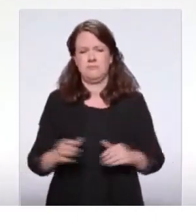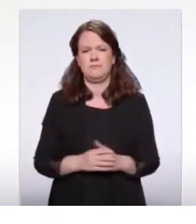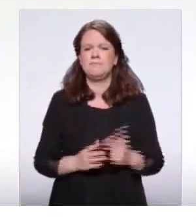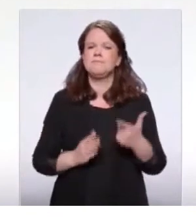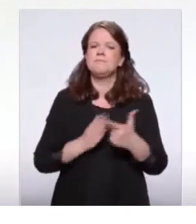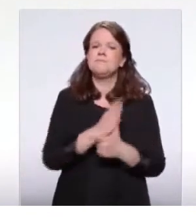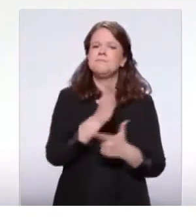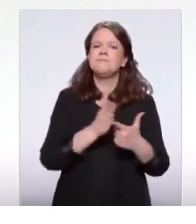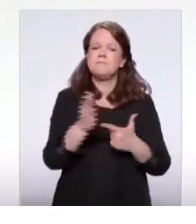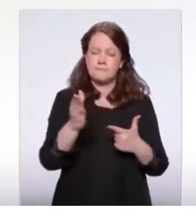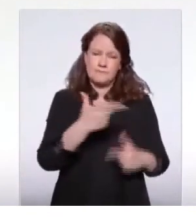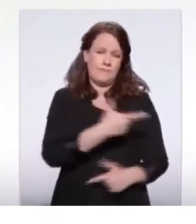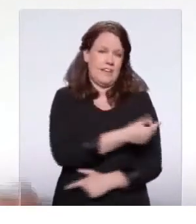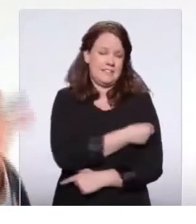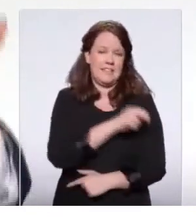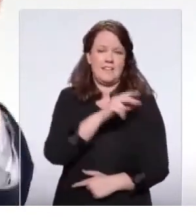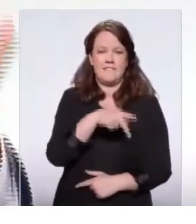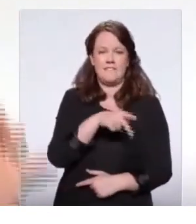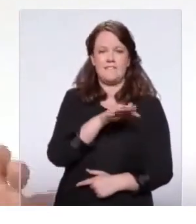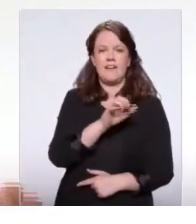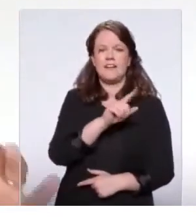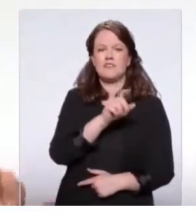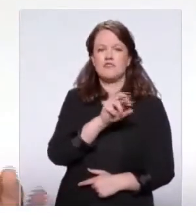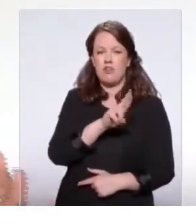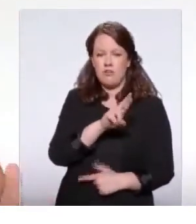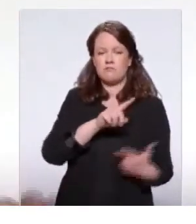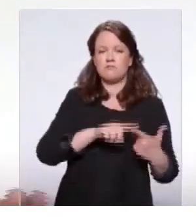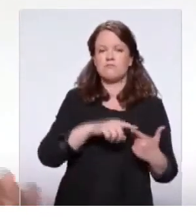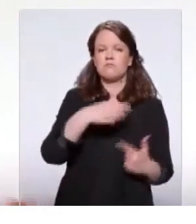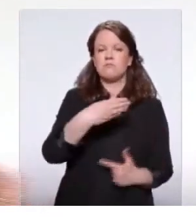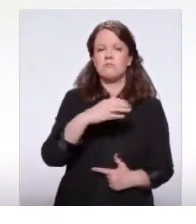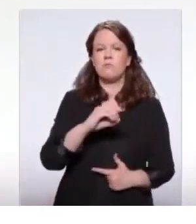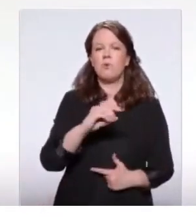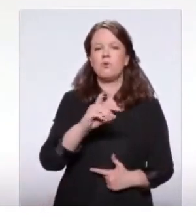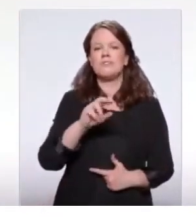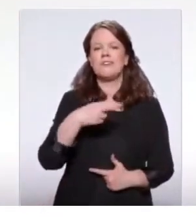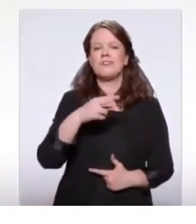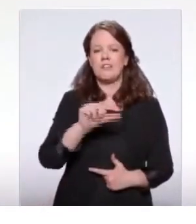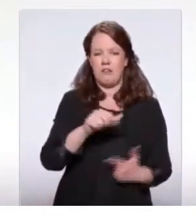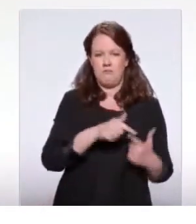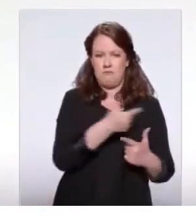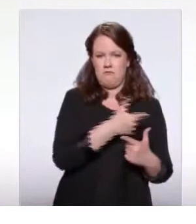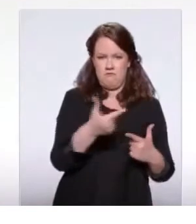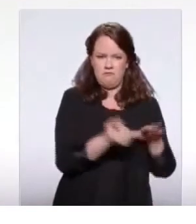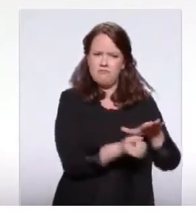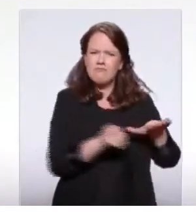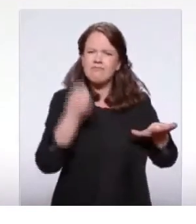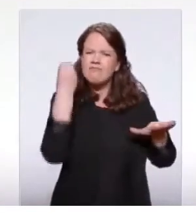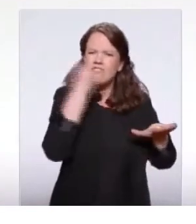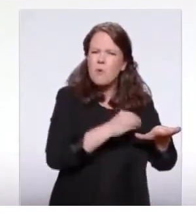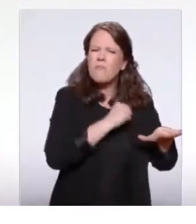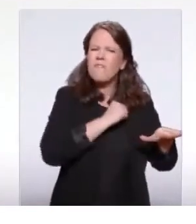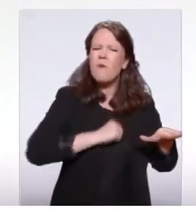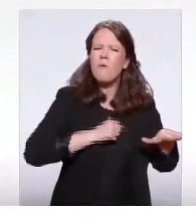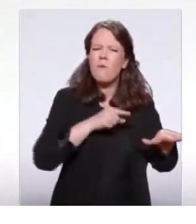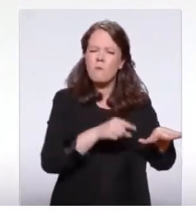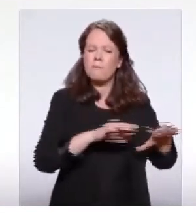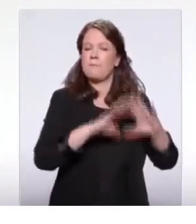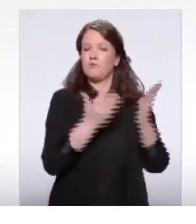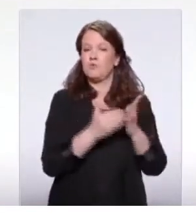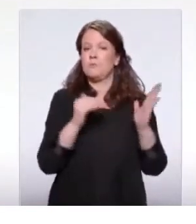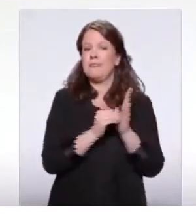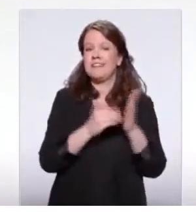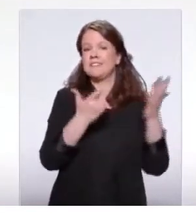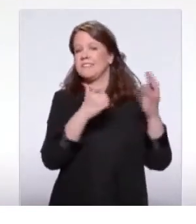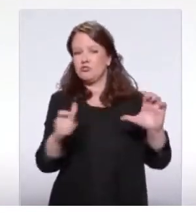conditions de conservation spécifiques, il y a 1700 centres de vaccination qui ont ouvert, notamment grâce à